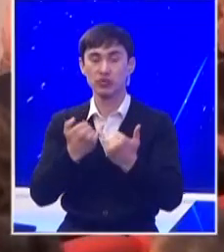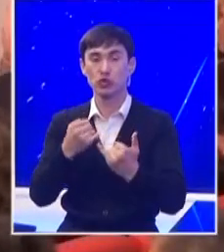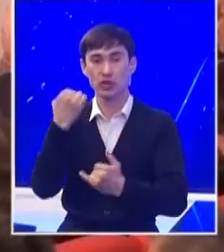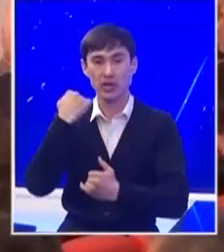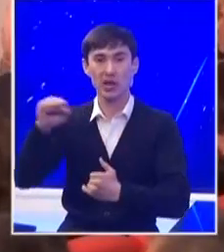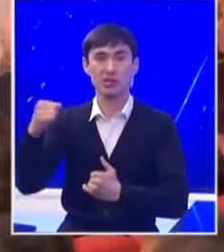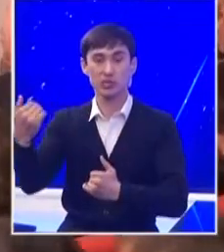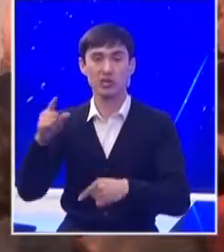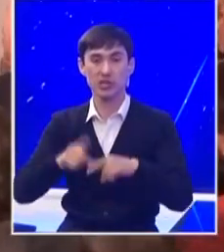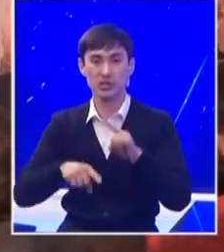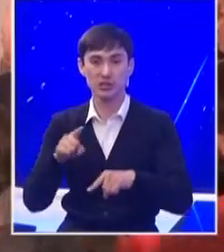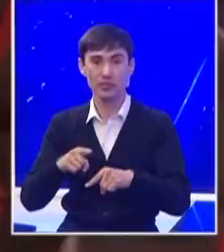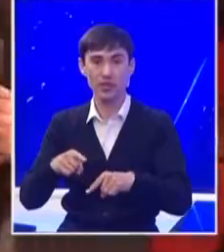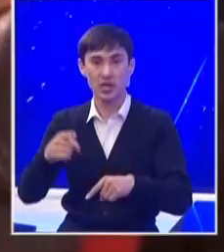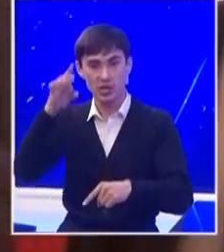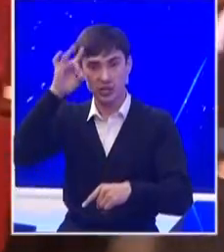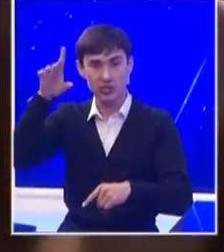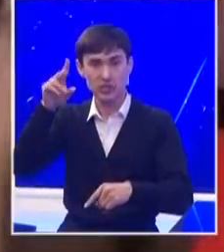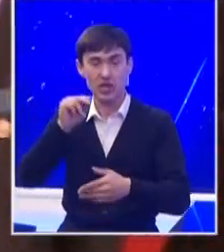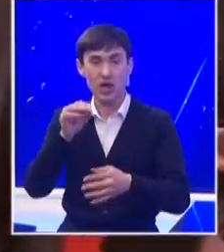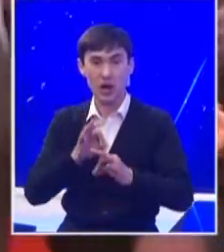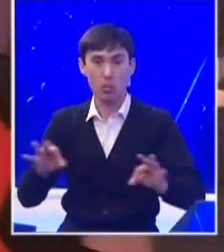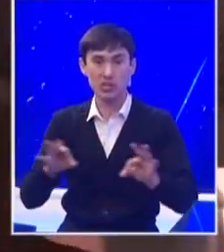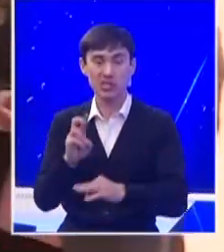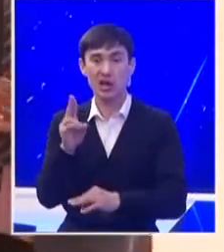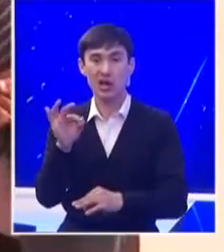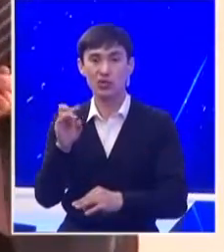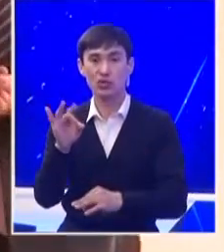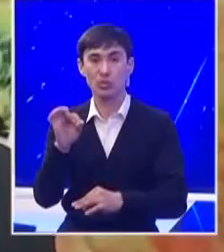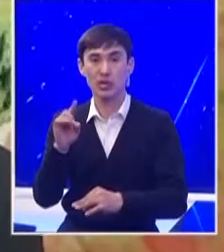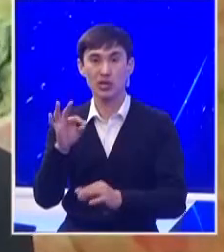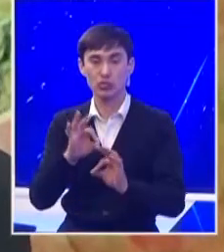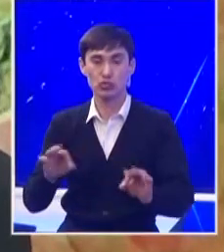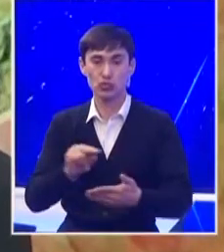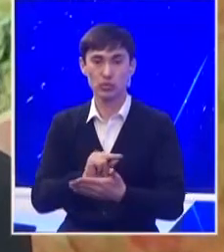музыку к ней написал известный актер и композитор Кайрат Кудайберген.